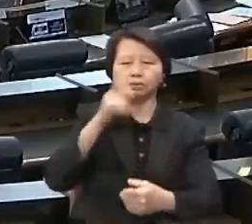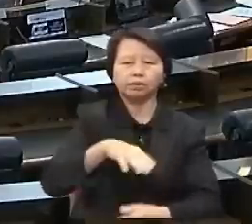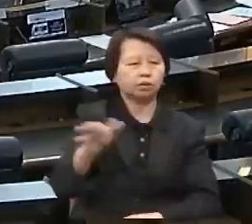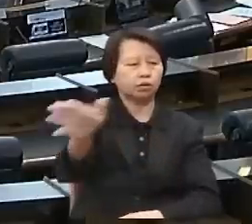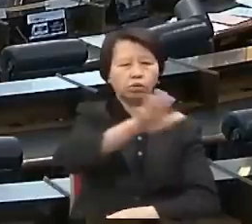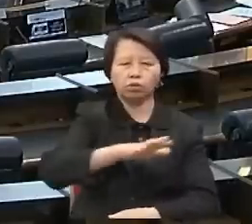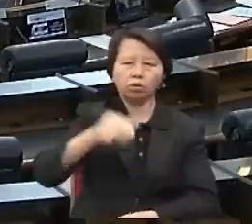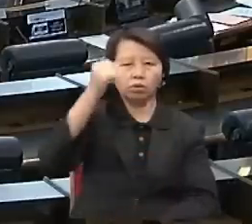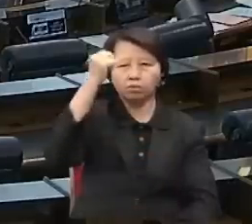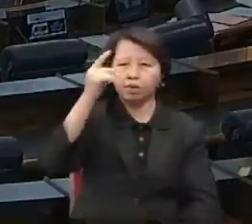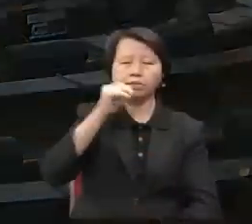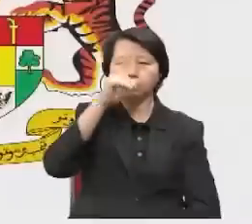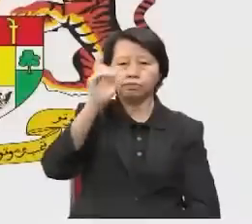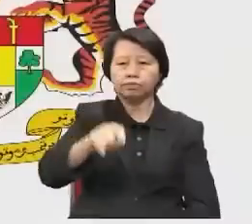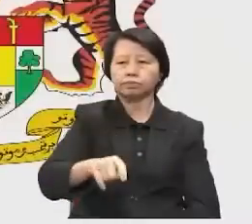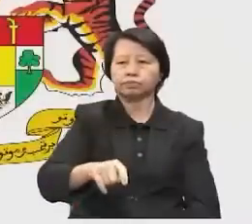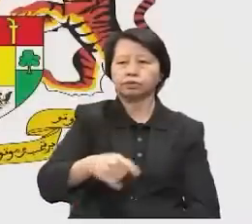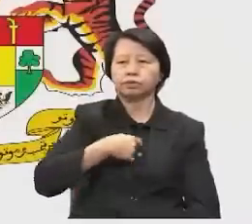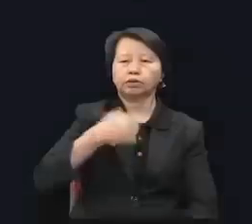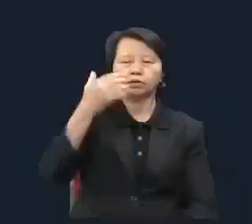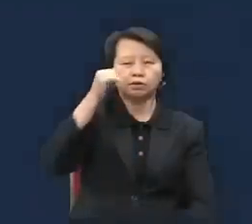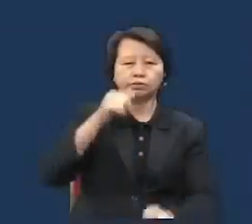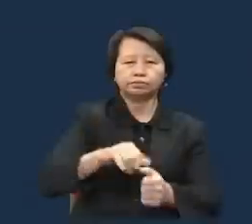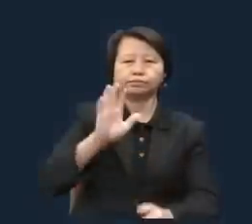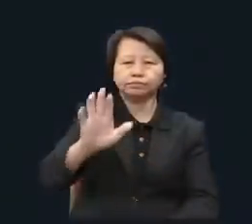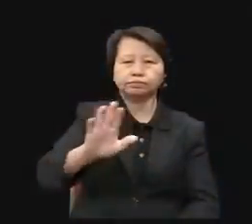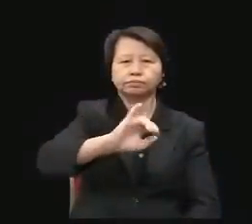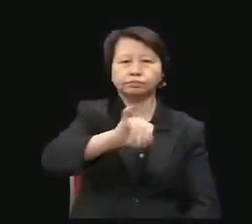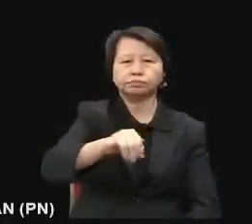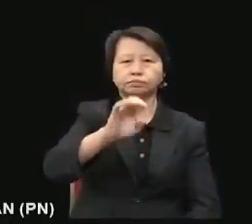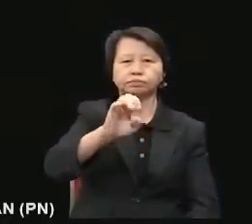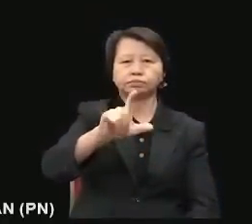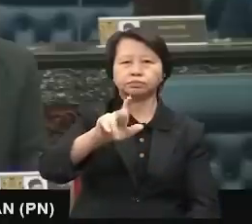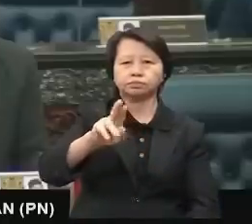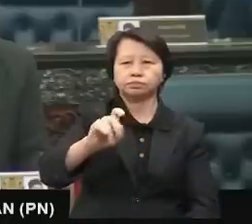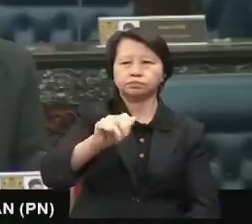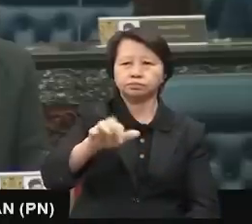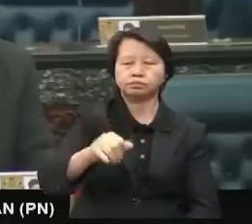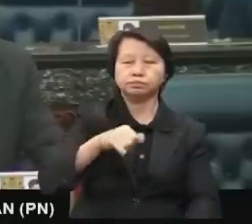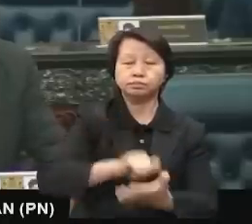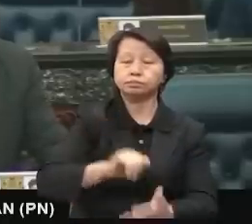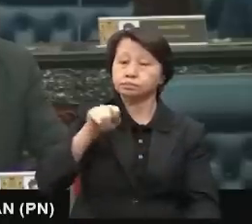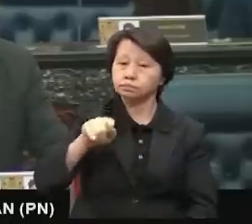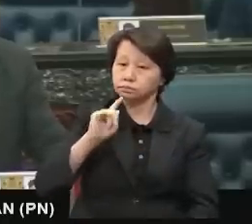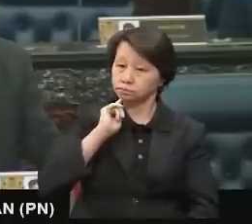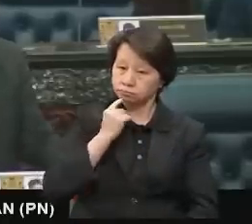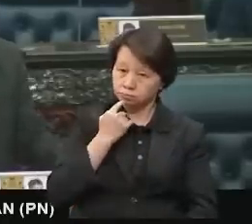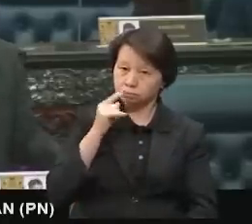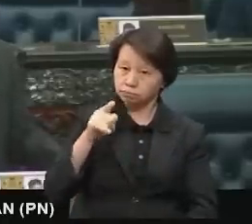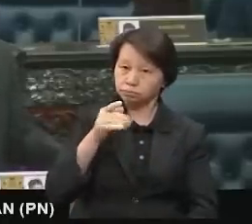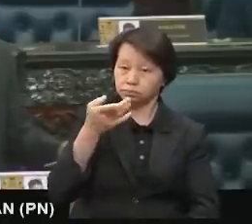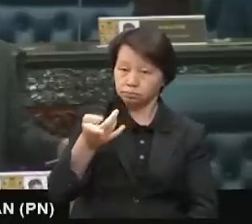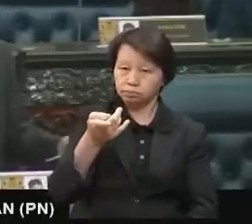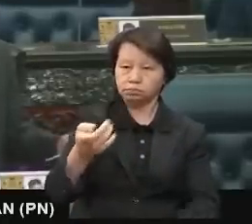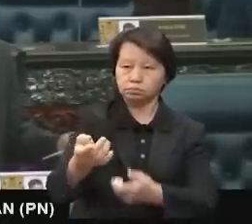faham. Saya ingat Jelutong ni. Timbalan speaker, ini adalah perkara serius. Saya mohon ruling